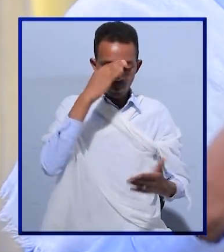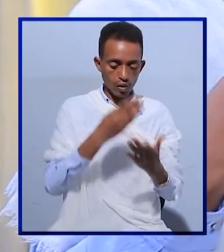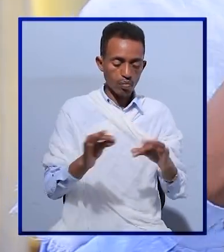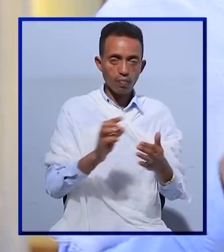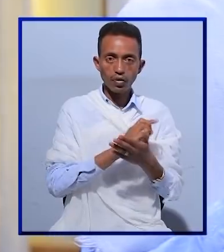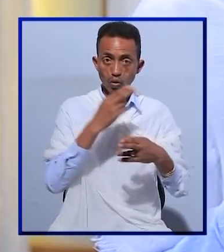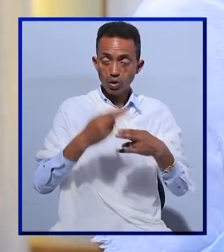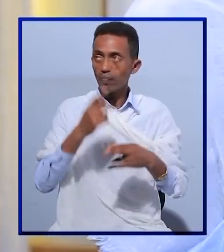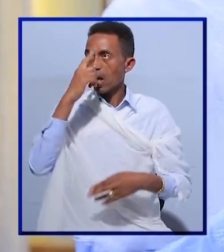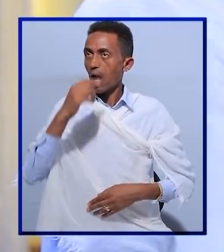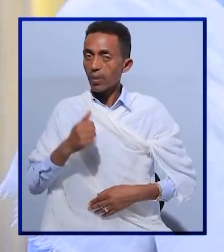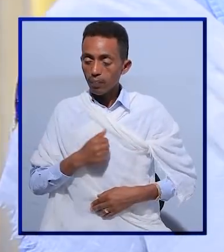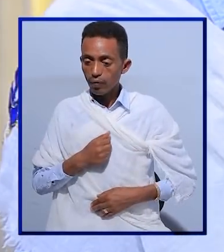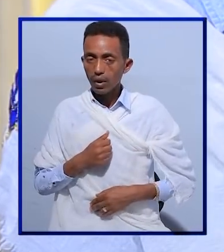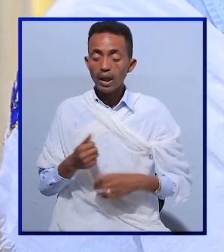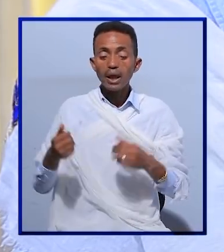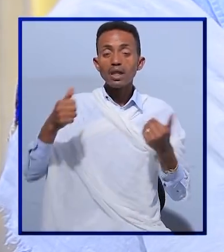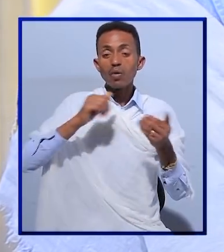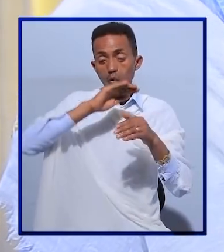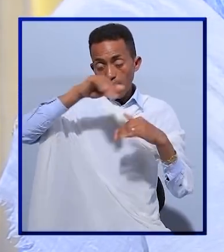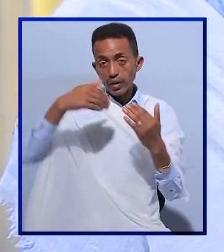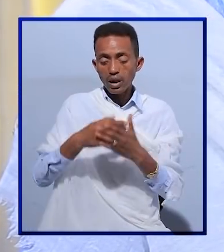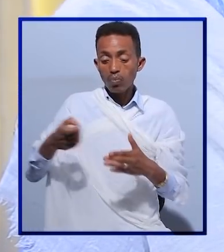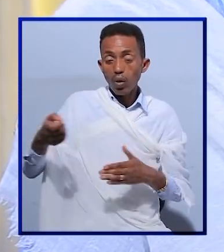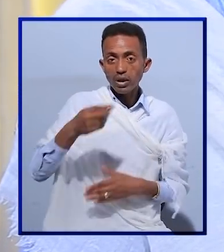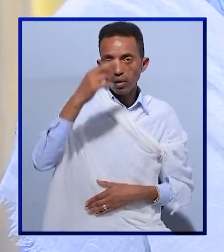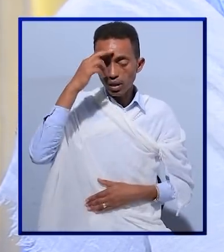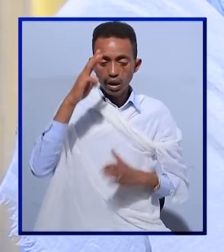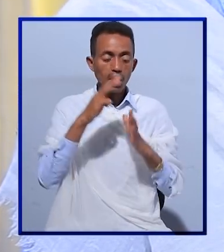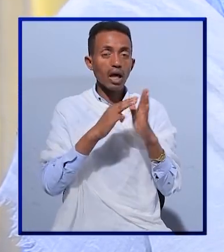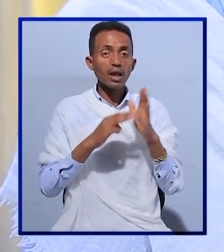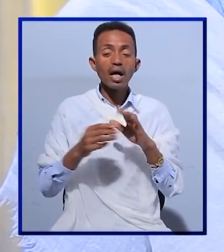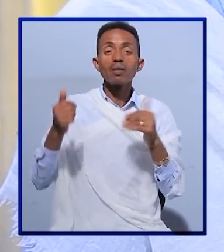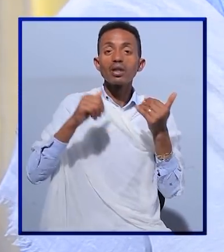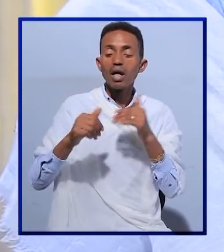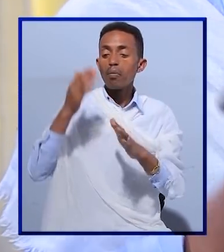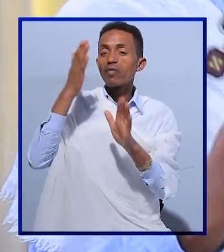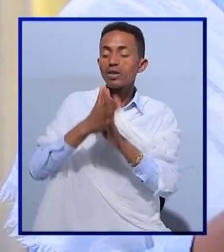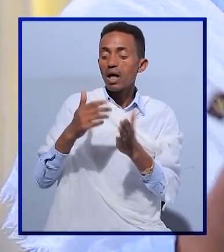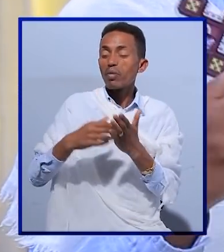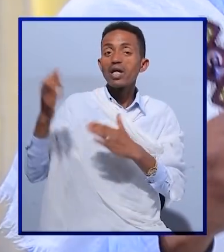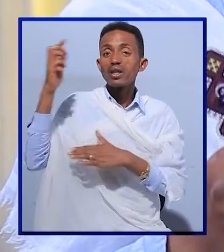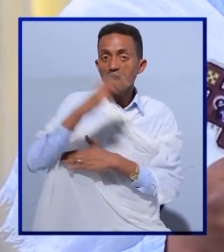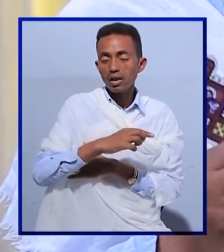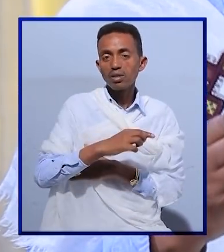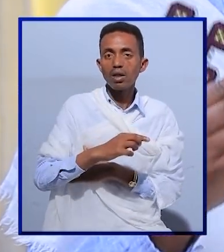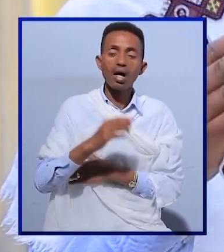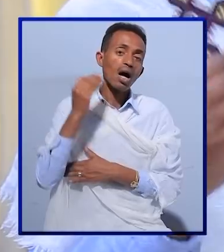ይሁንና ግን በአብ በወልድ በመንፈስ ቅዱስ ስም አምነን የተጠመቅን በመሆናችን ምክንያት ስርዓተ ጥምቀት